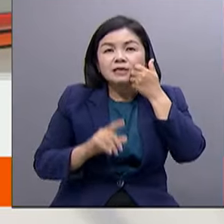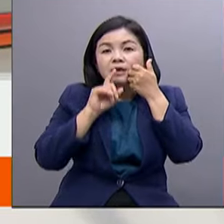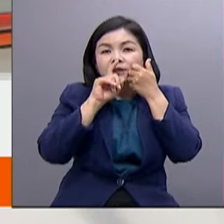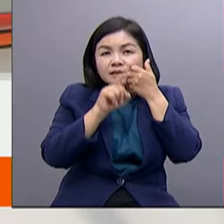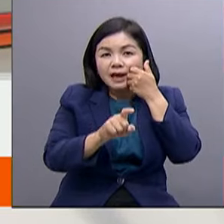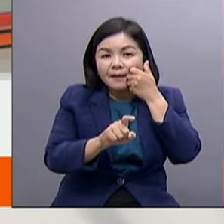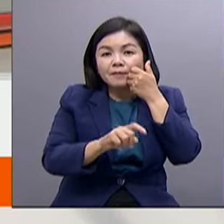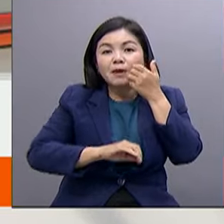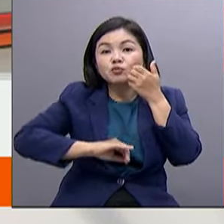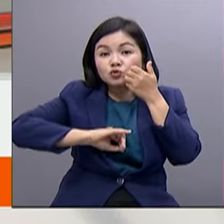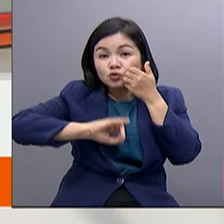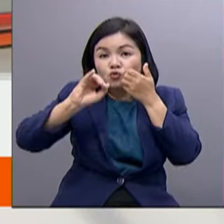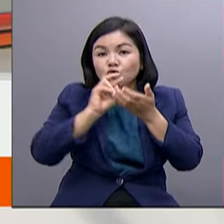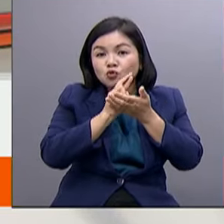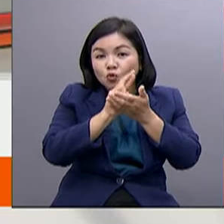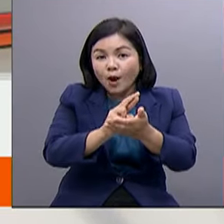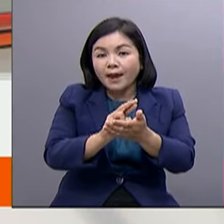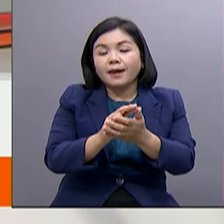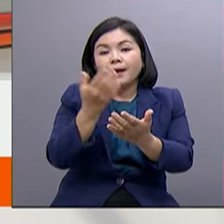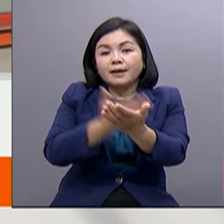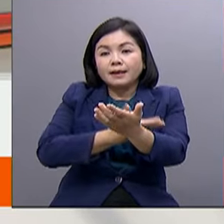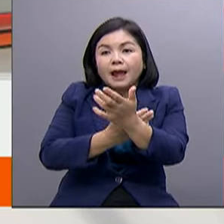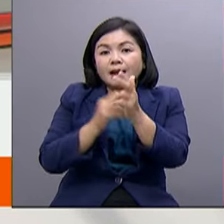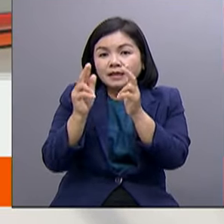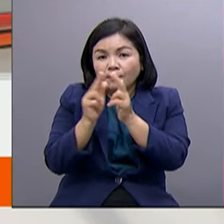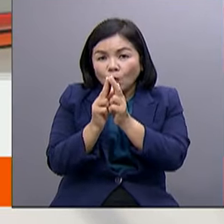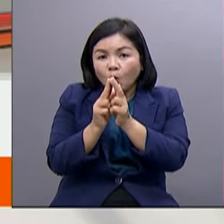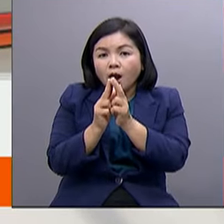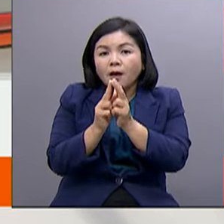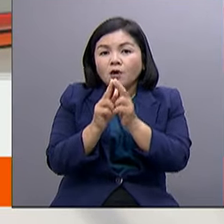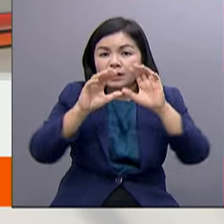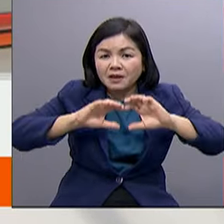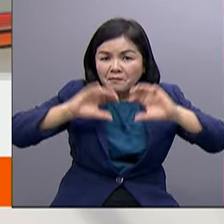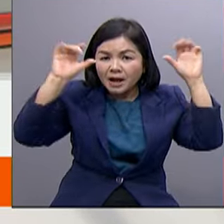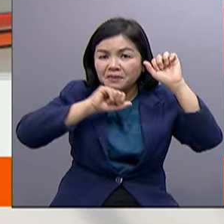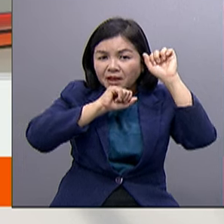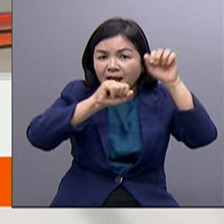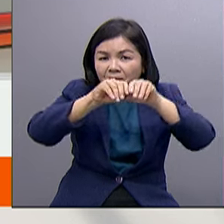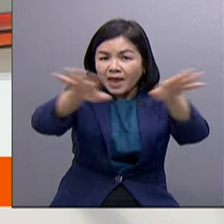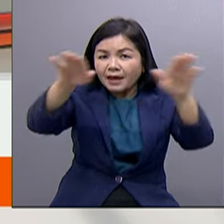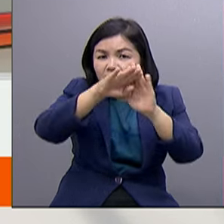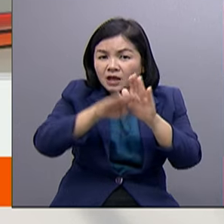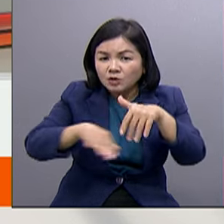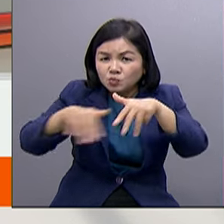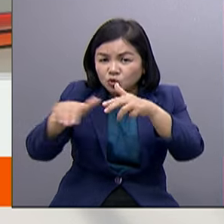รางวัลใหม่หรือว่าสลากแบบใหม่แบบนี้เนี่ยจะยิ่งทำให้คนติดหวยเพิ่มขึ้นไหมคะคุณธนากร